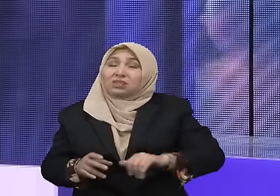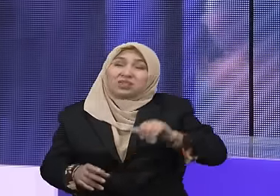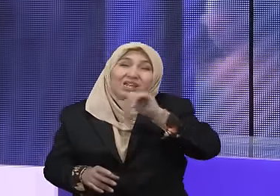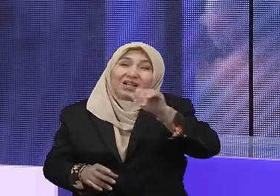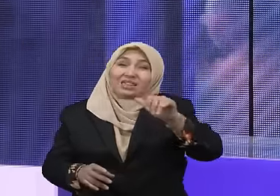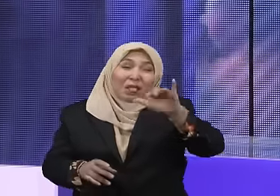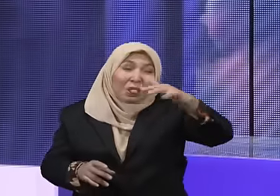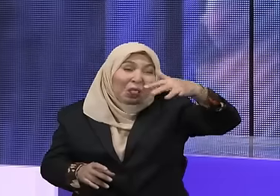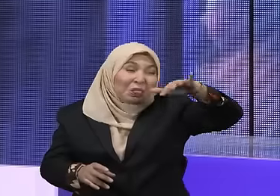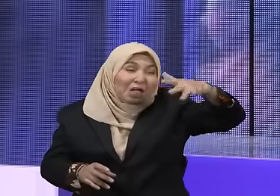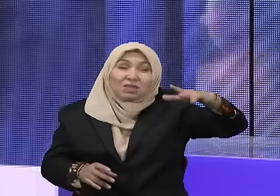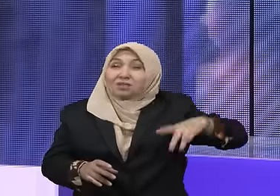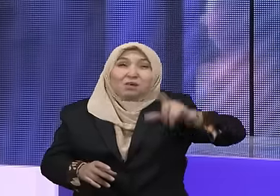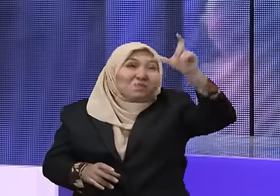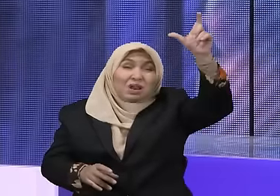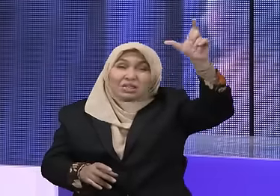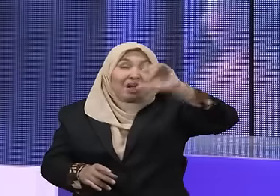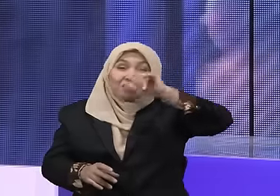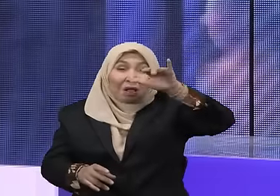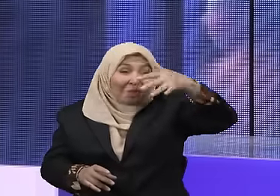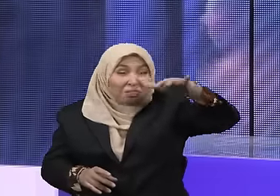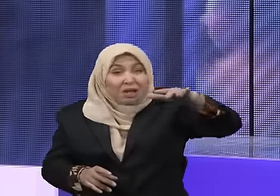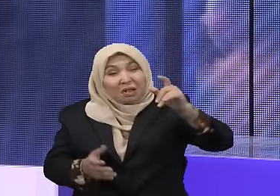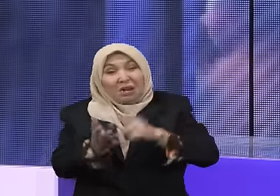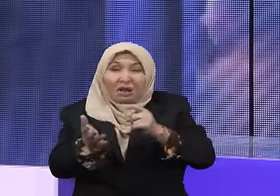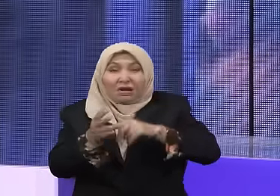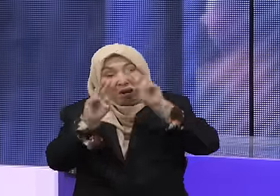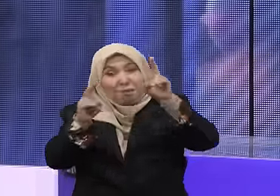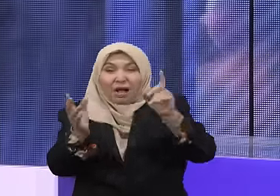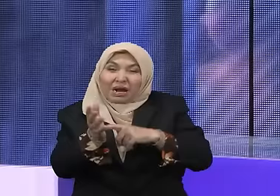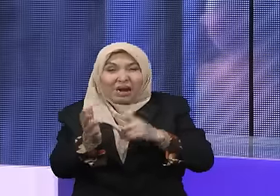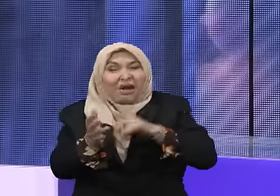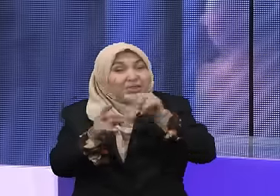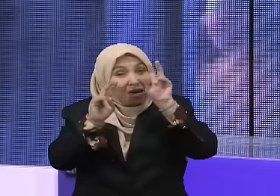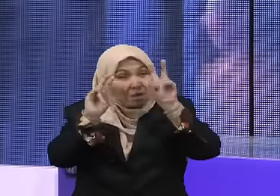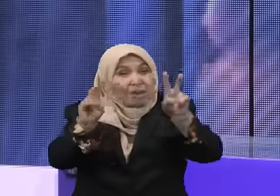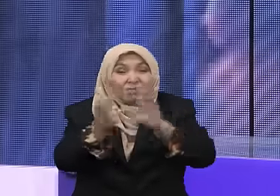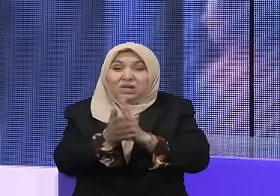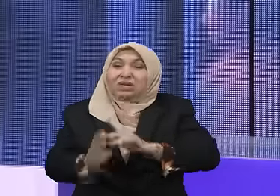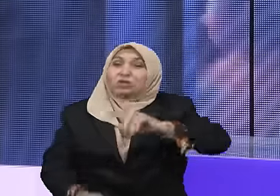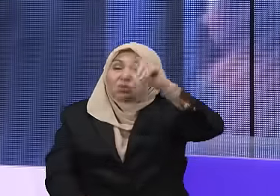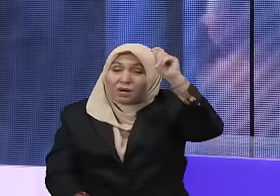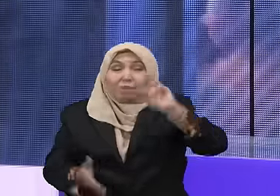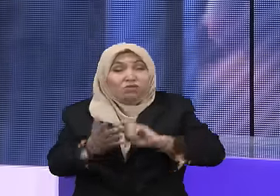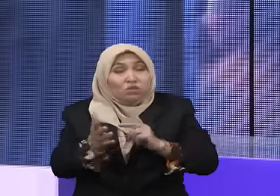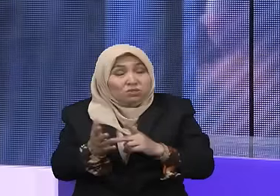ini sebagai Tuhan, kalau bulan ini yang tak stabil, kadang-kadang nampak, kadang-kadang tak nampak ini menjadi Tuhan,